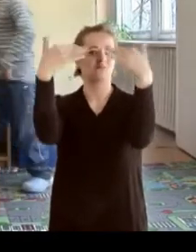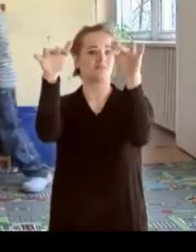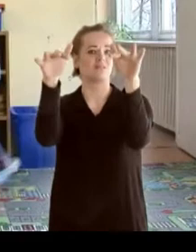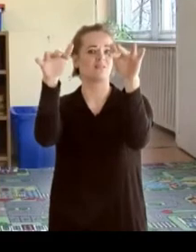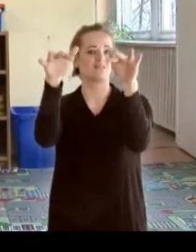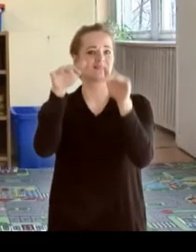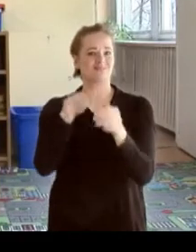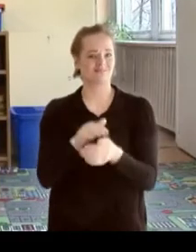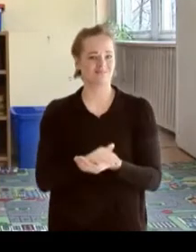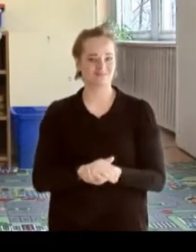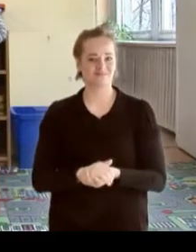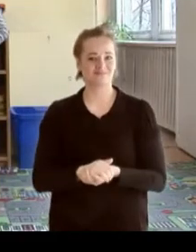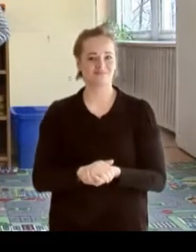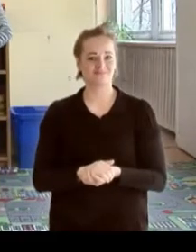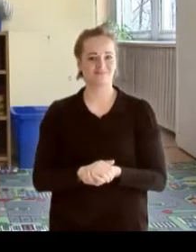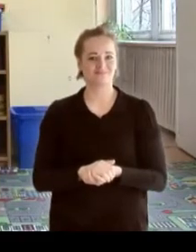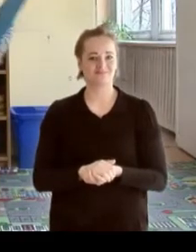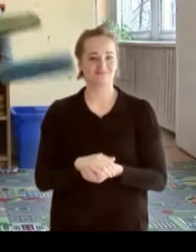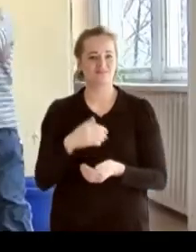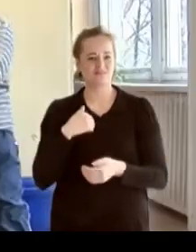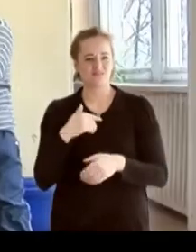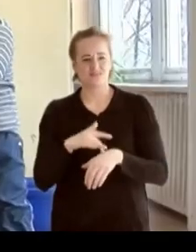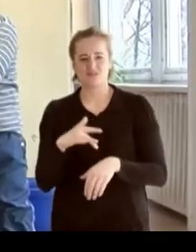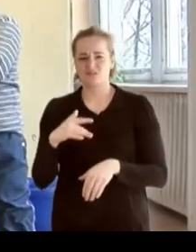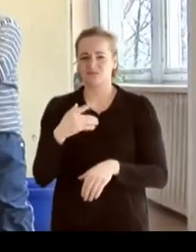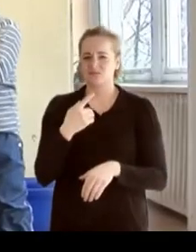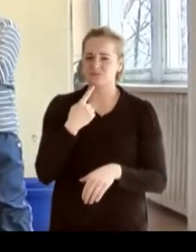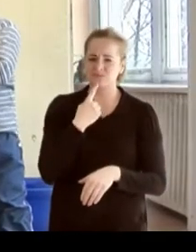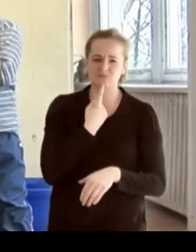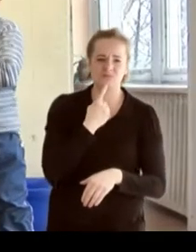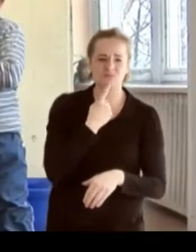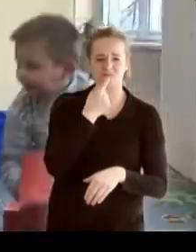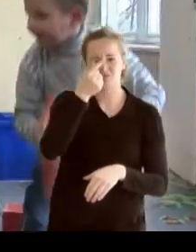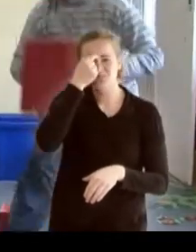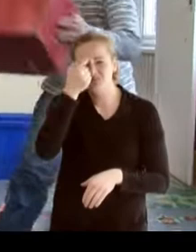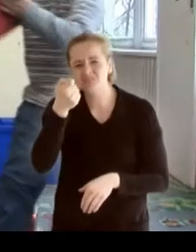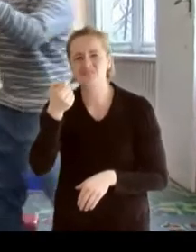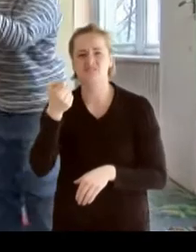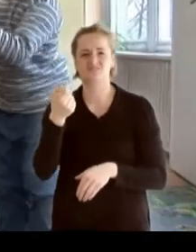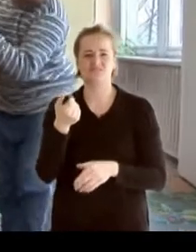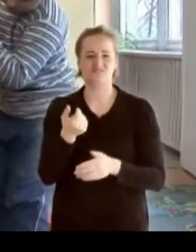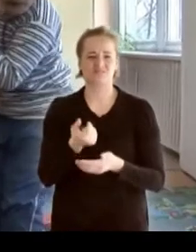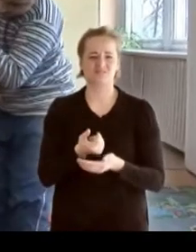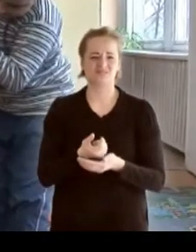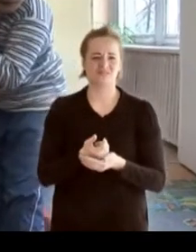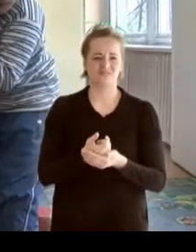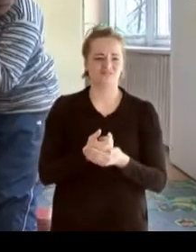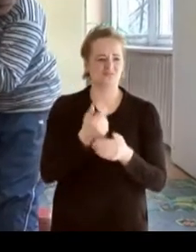sunku, aš labai supykstu, noriu sušukti